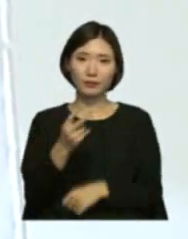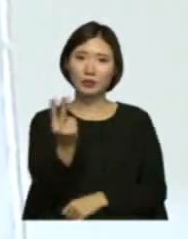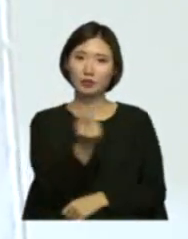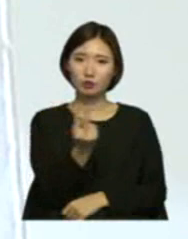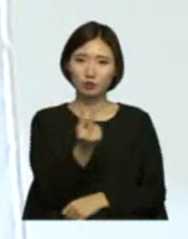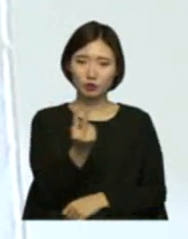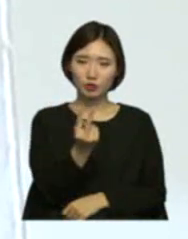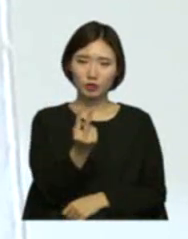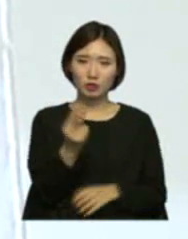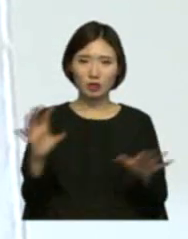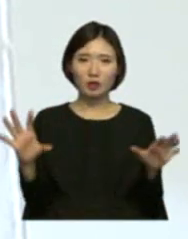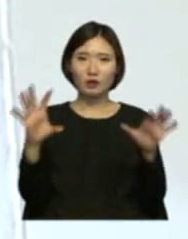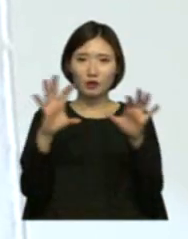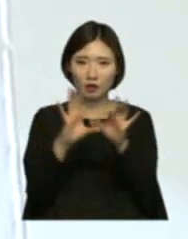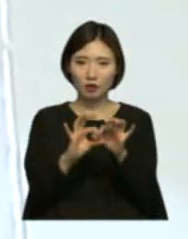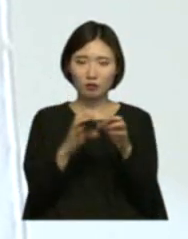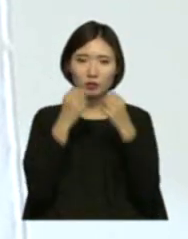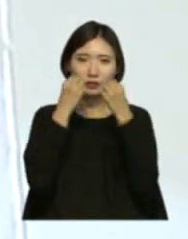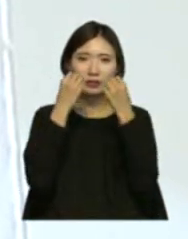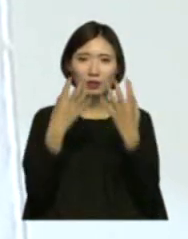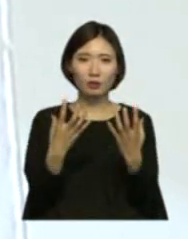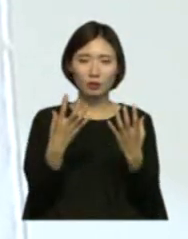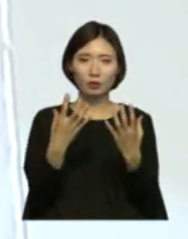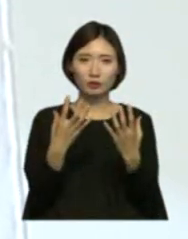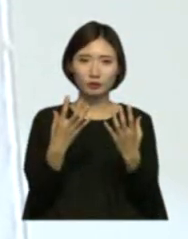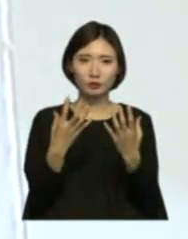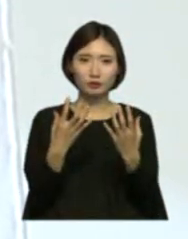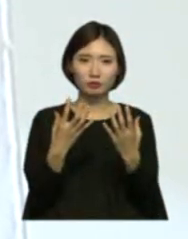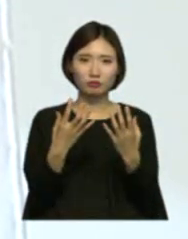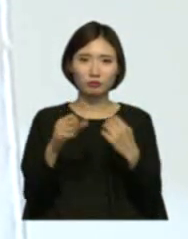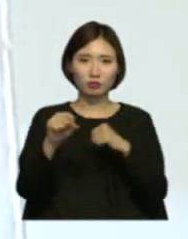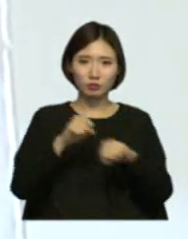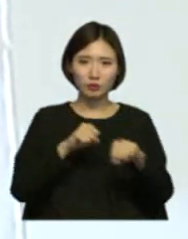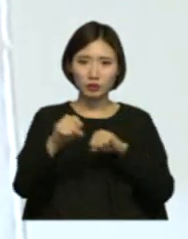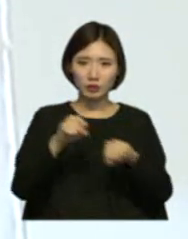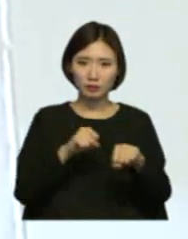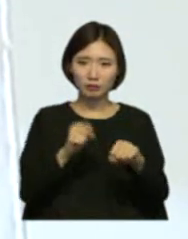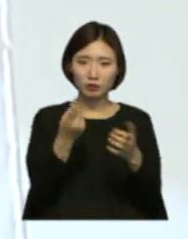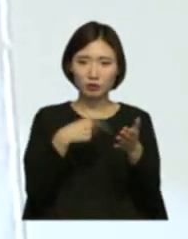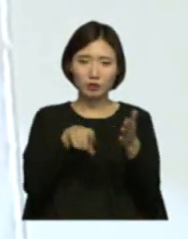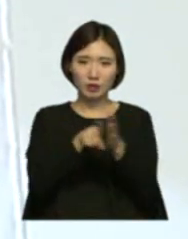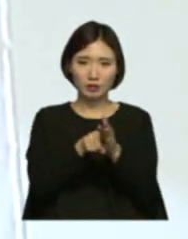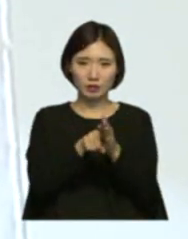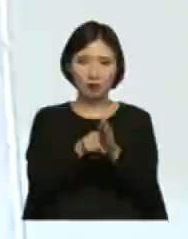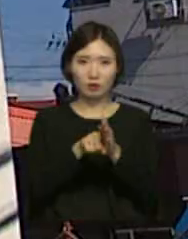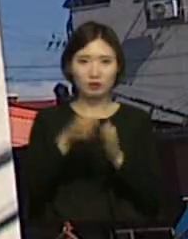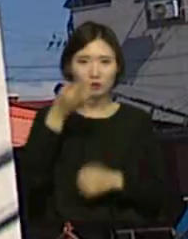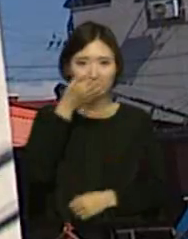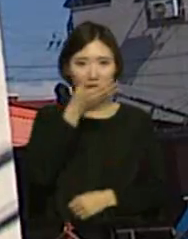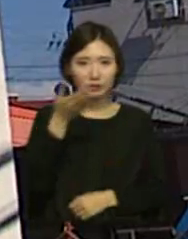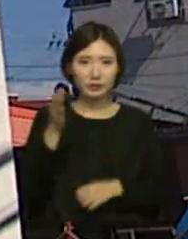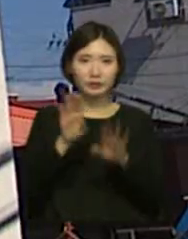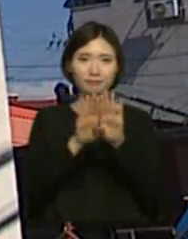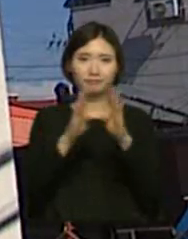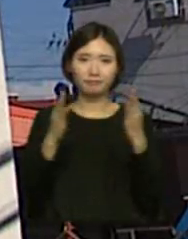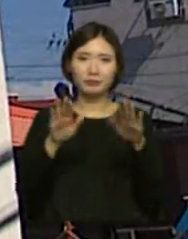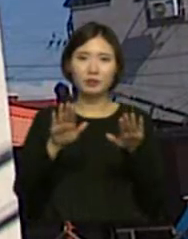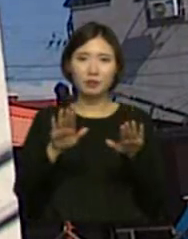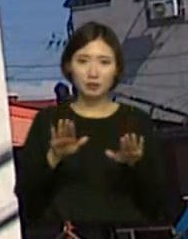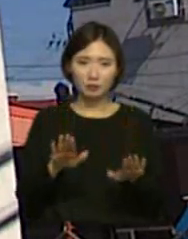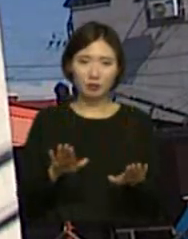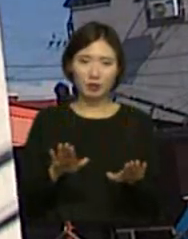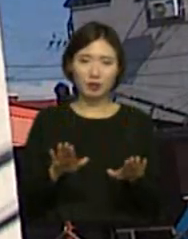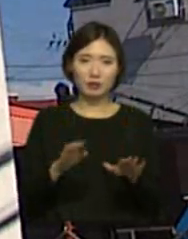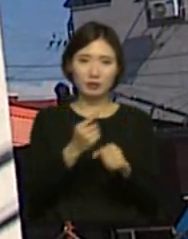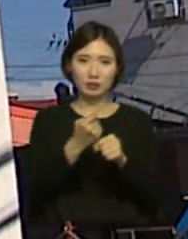분을 연결시켜서 어떠한 새로운 움직임을 만들 수 있지 않을까 해서 전시를 개최하게 됐습니다. 이번 전시회는